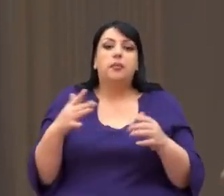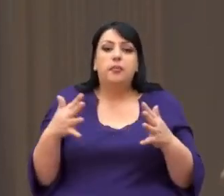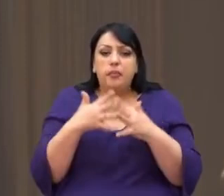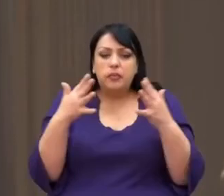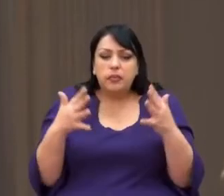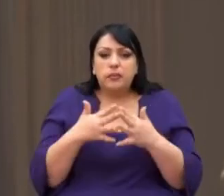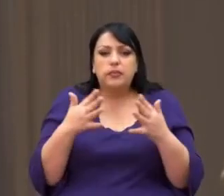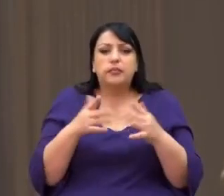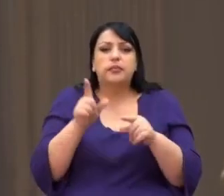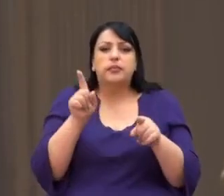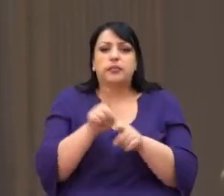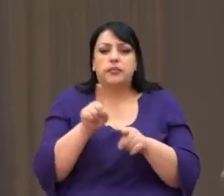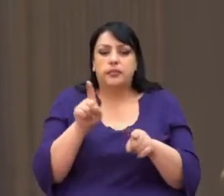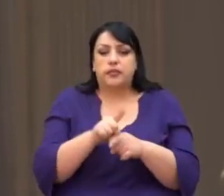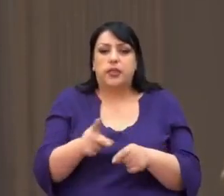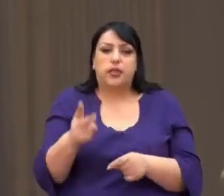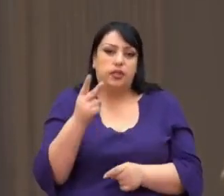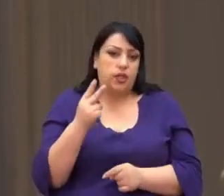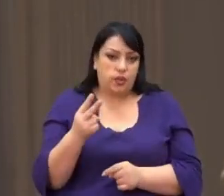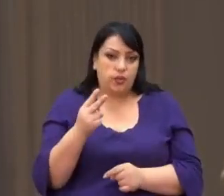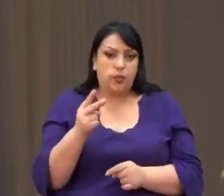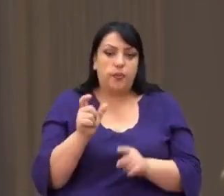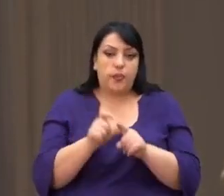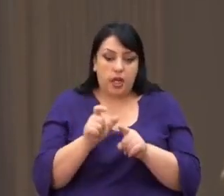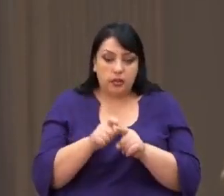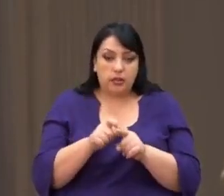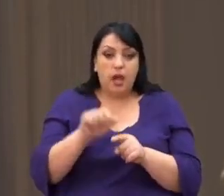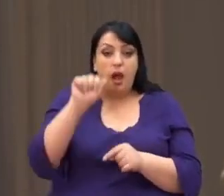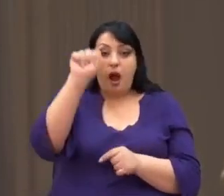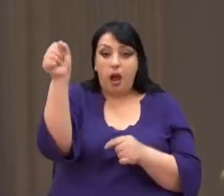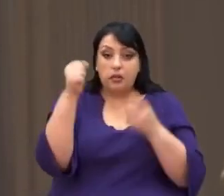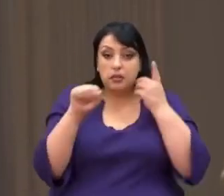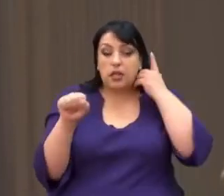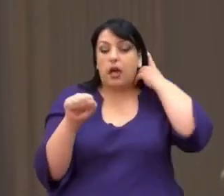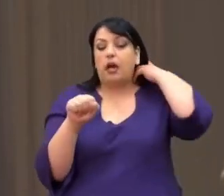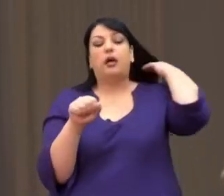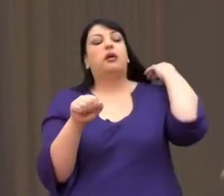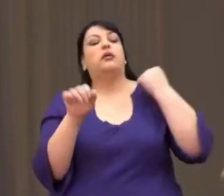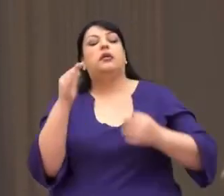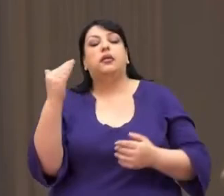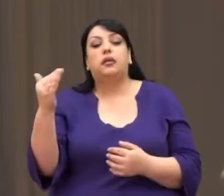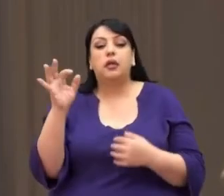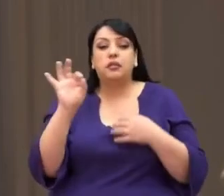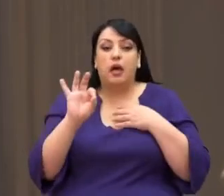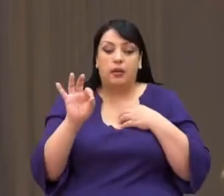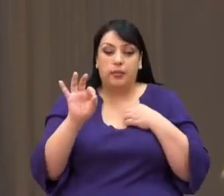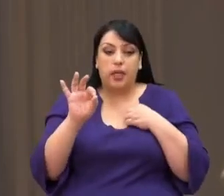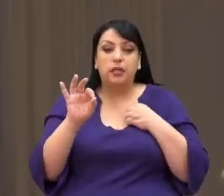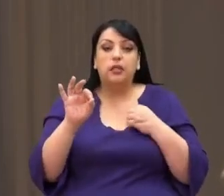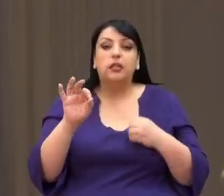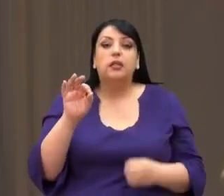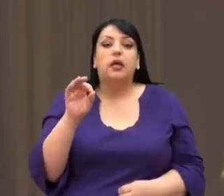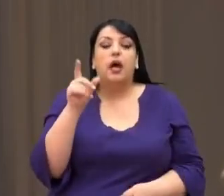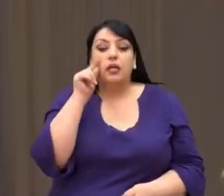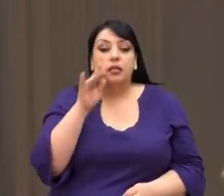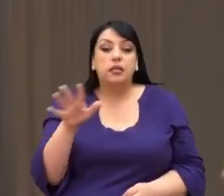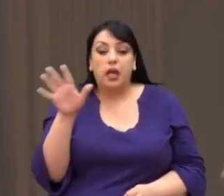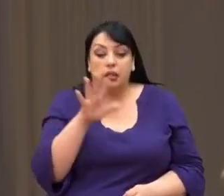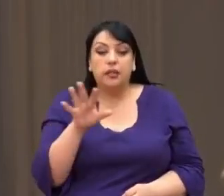մարտահրավերներից երկուսին. Արցախի Հանրապետության նկատմամբ Հայաստանի